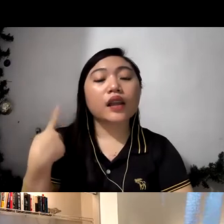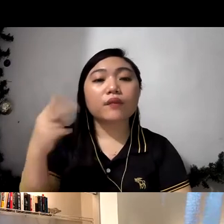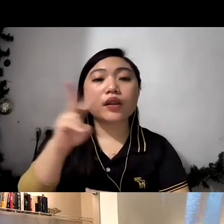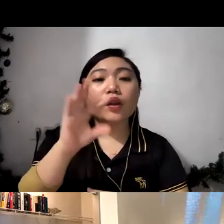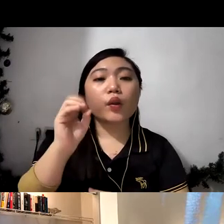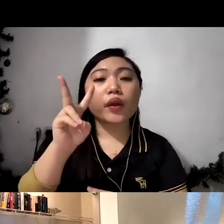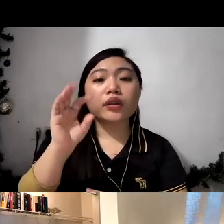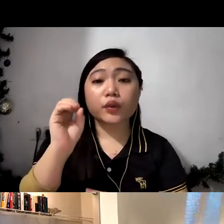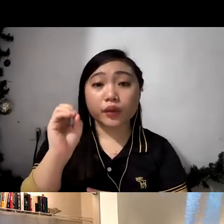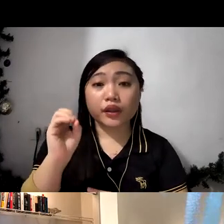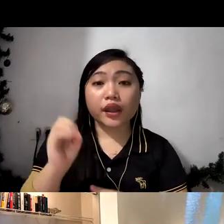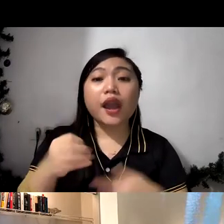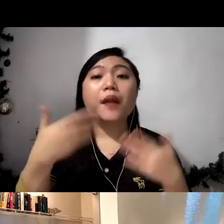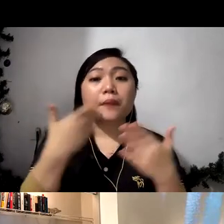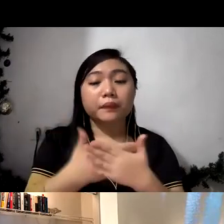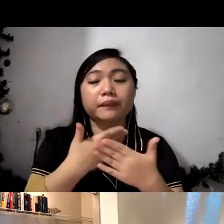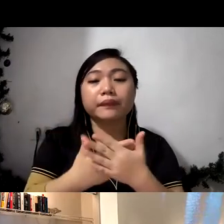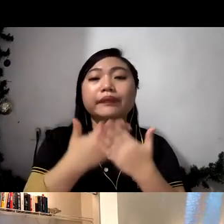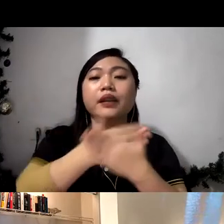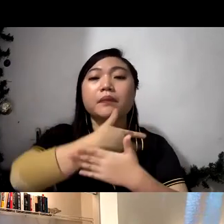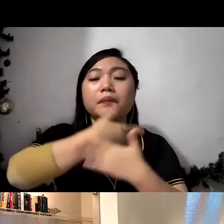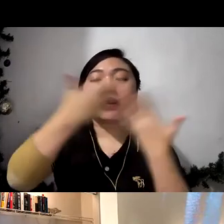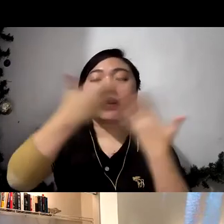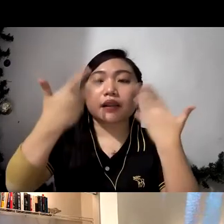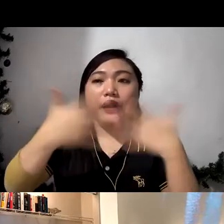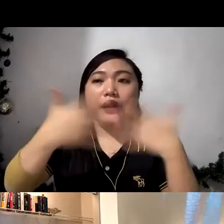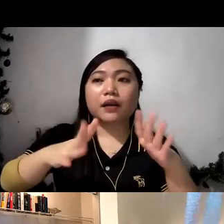no? Magtatapos po yung ating commitment sa SDG by